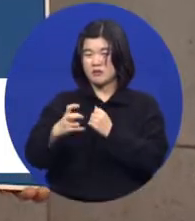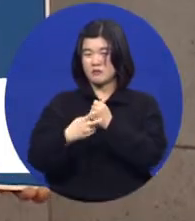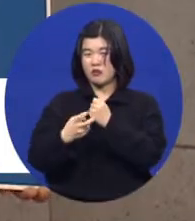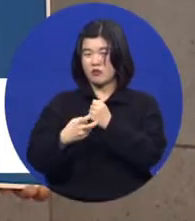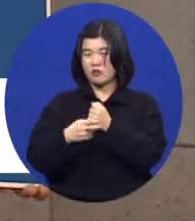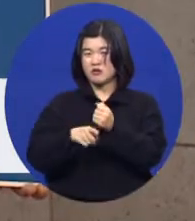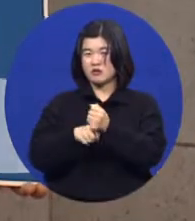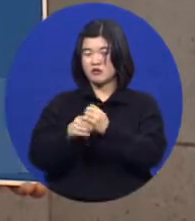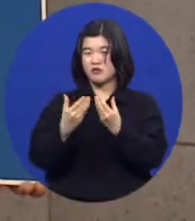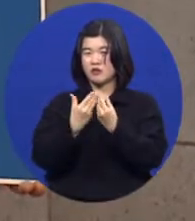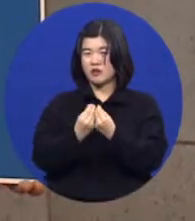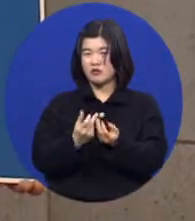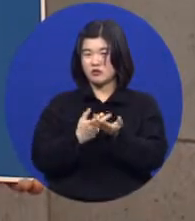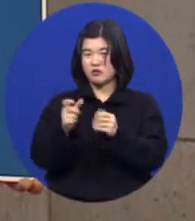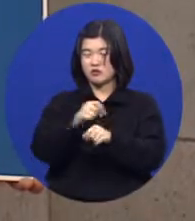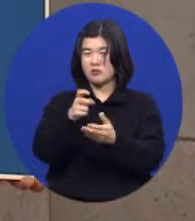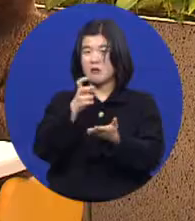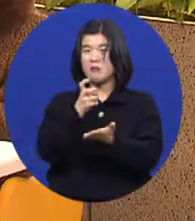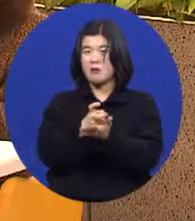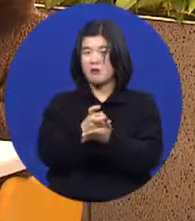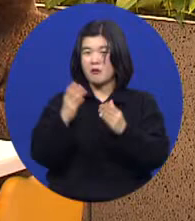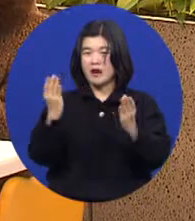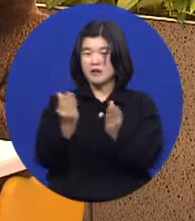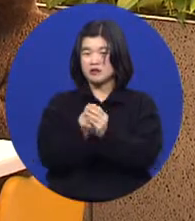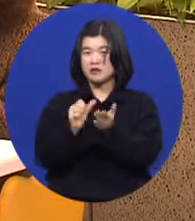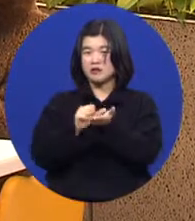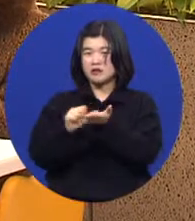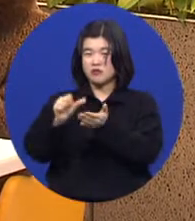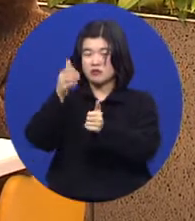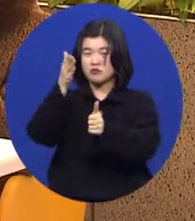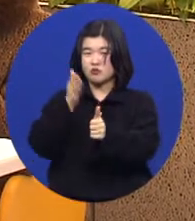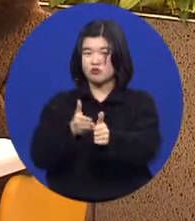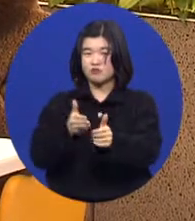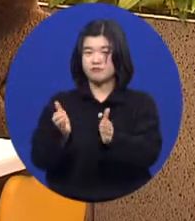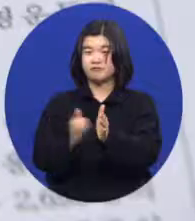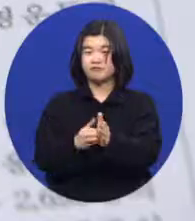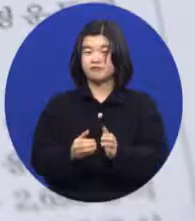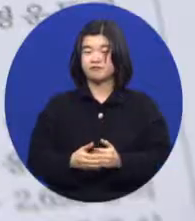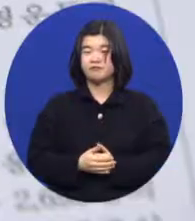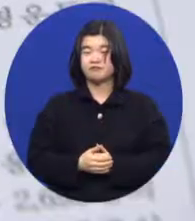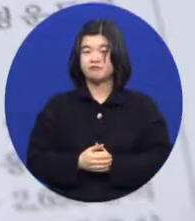근거 조항을 제주특별법에서 완전히 삭제하라고 촉구했습니다.